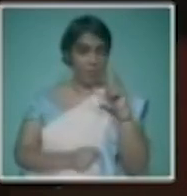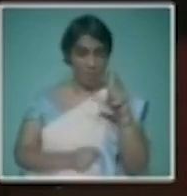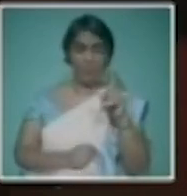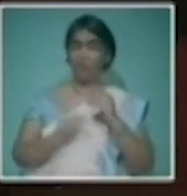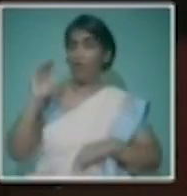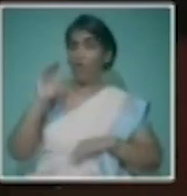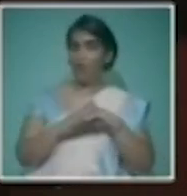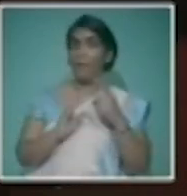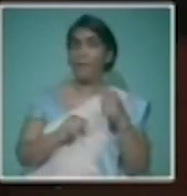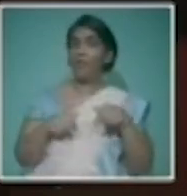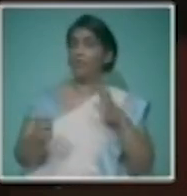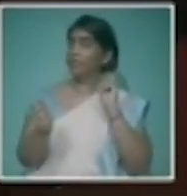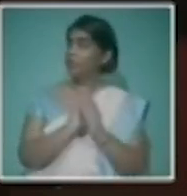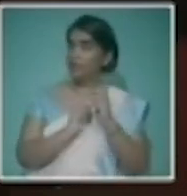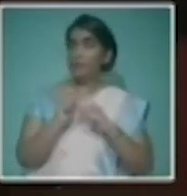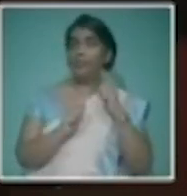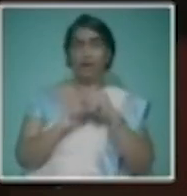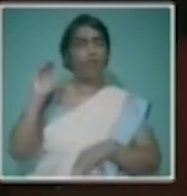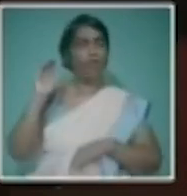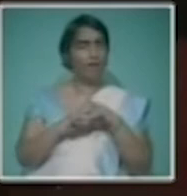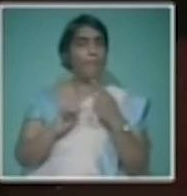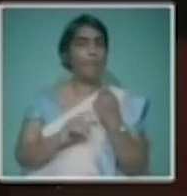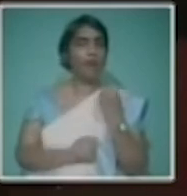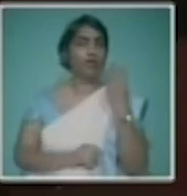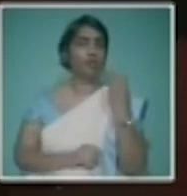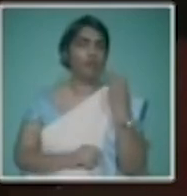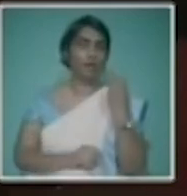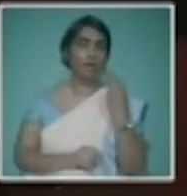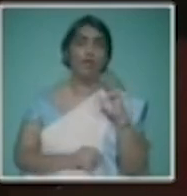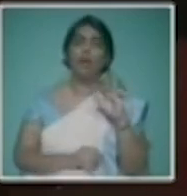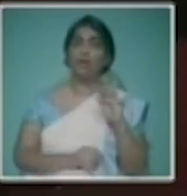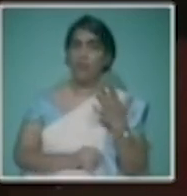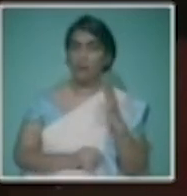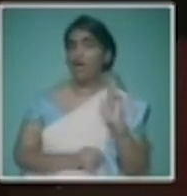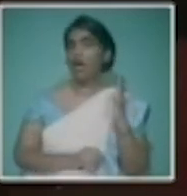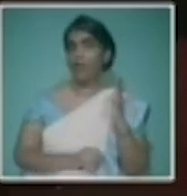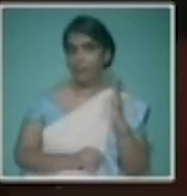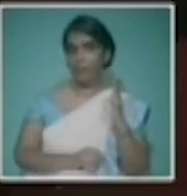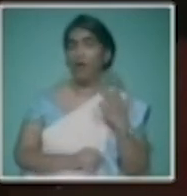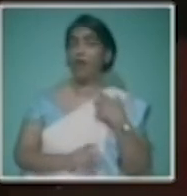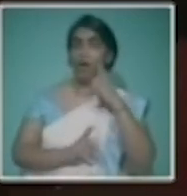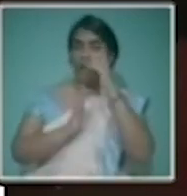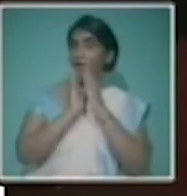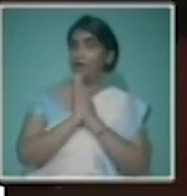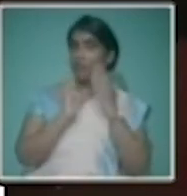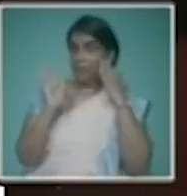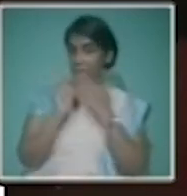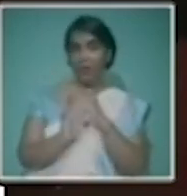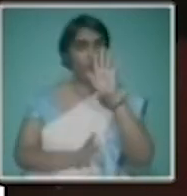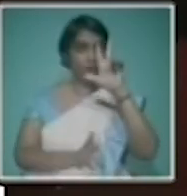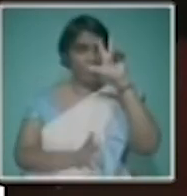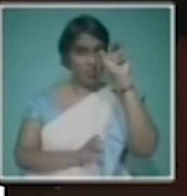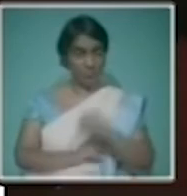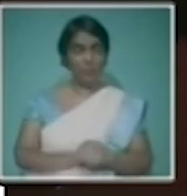ස්ථාන සූර්ය පැනල සවිකර පුනරචනනීය බලශක්ති ක්‍රමවේදයේ අනුකමනය කළ යුතු බවයි. ඒ කියන්නේ අපේ ආගමික සිද්ධාස්ථාන